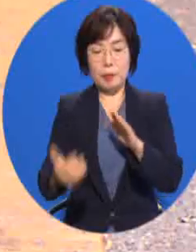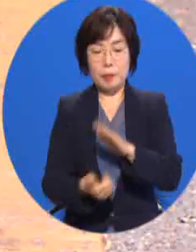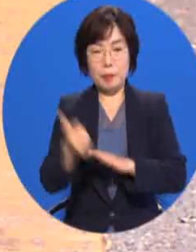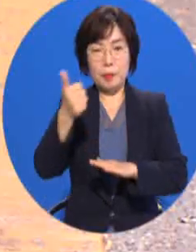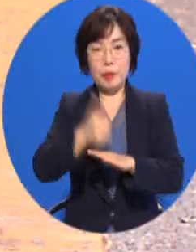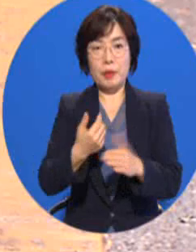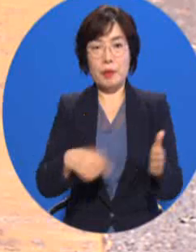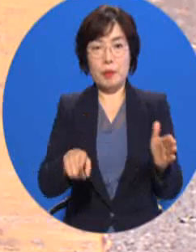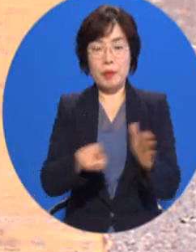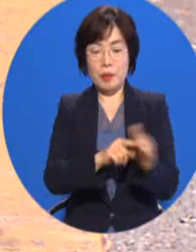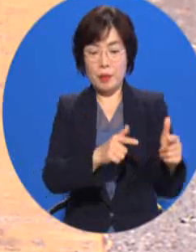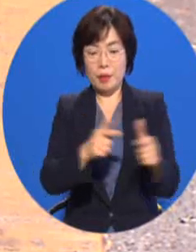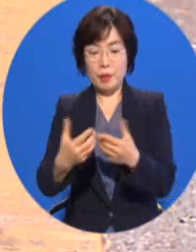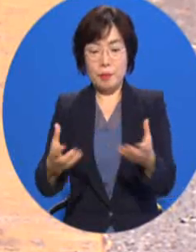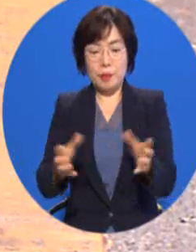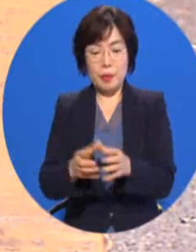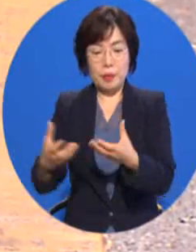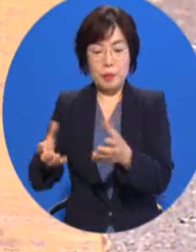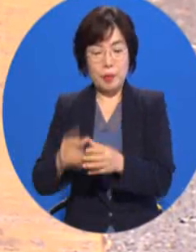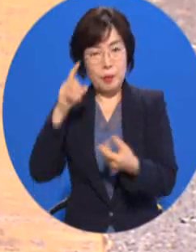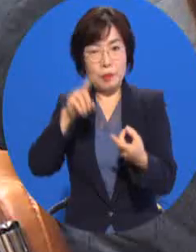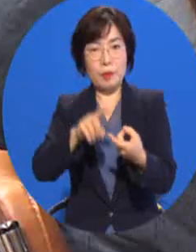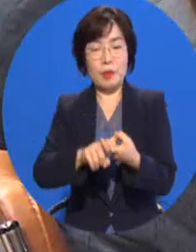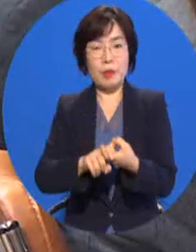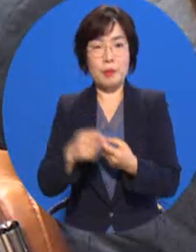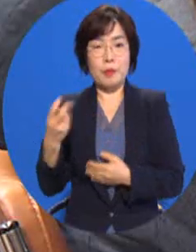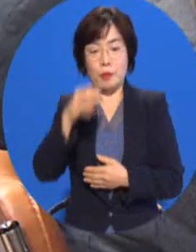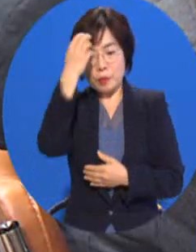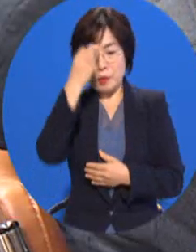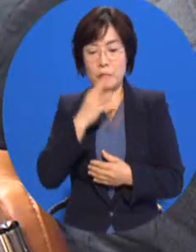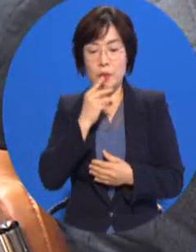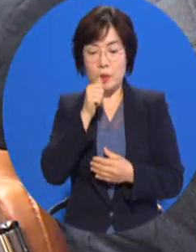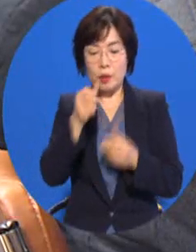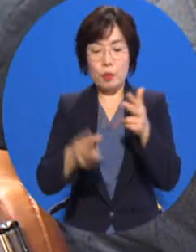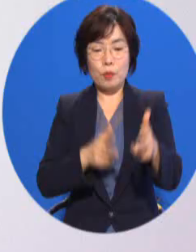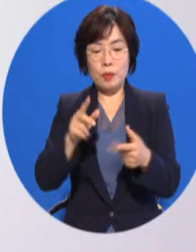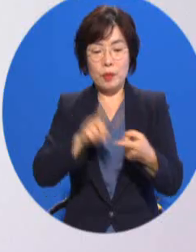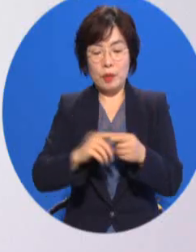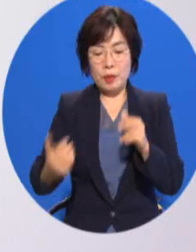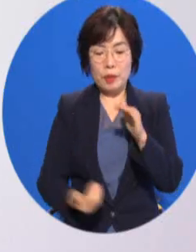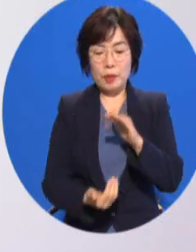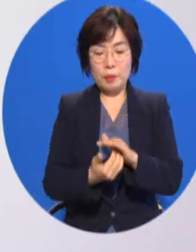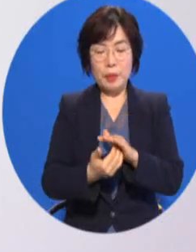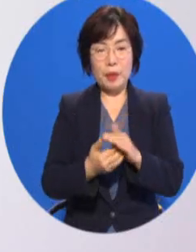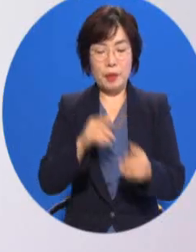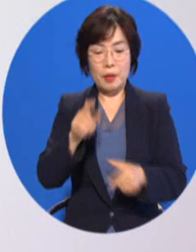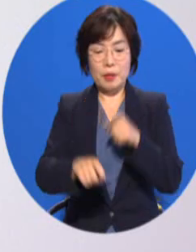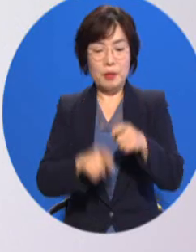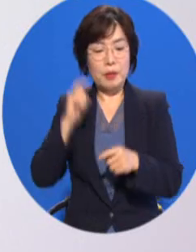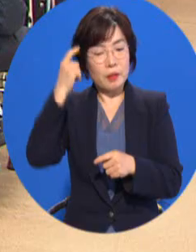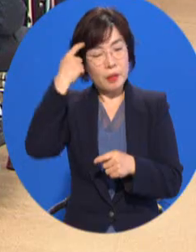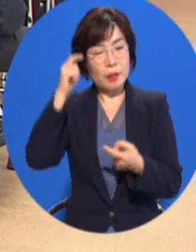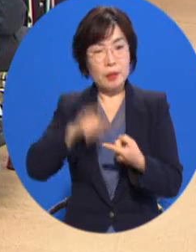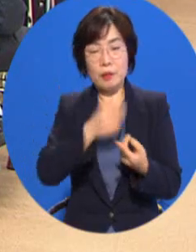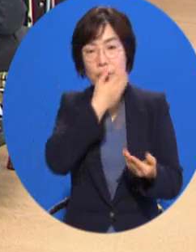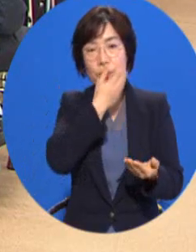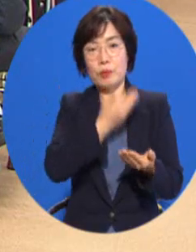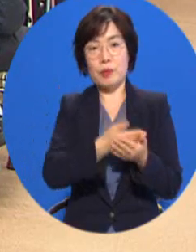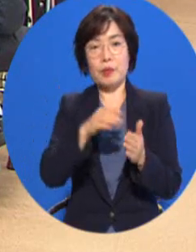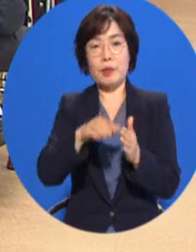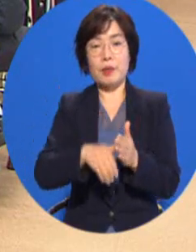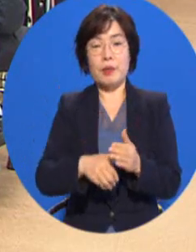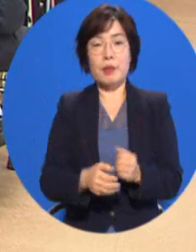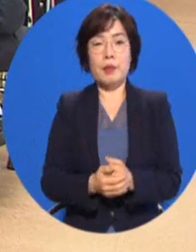위해 각계각층에 관심 못지않게 광양제철소의 실천 의지가 무엇보다 중요해 보입니다.